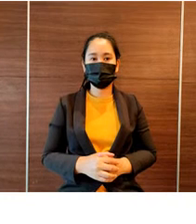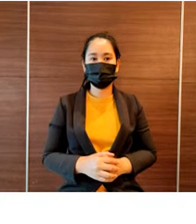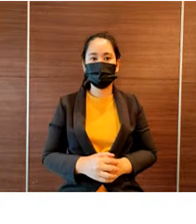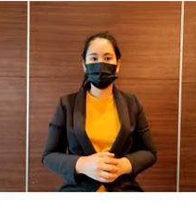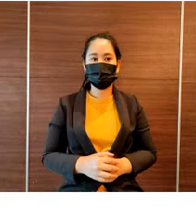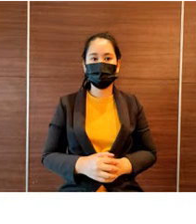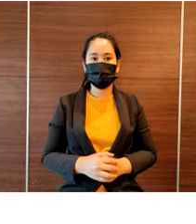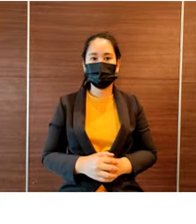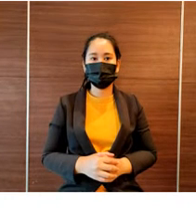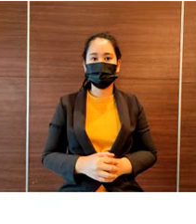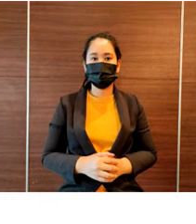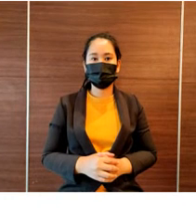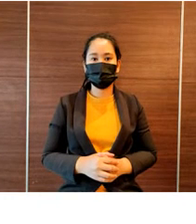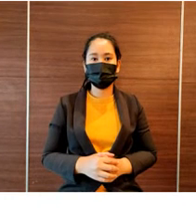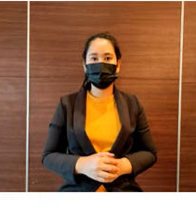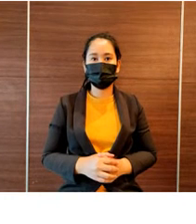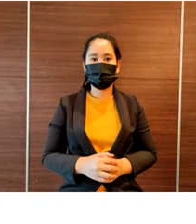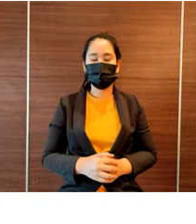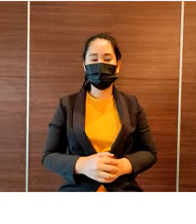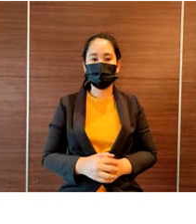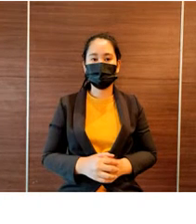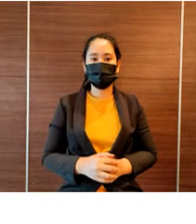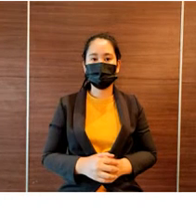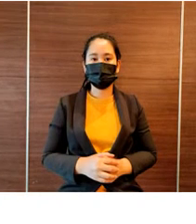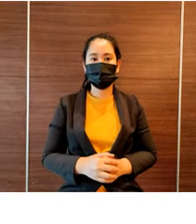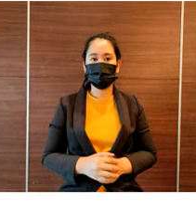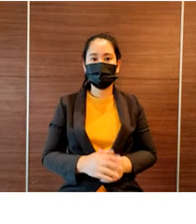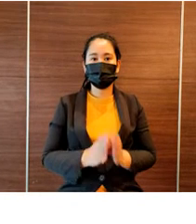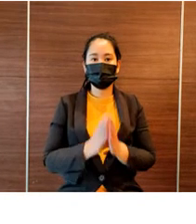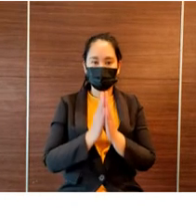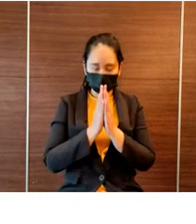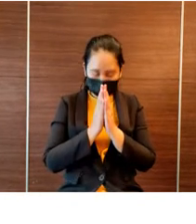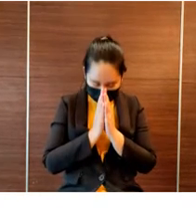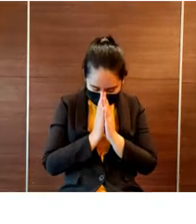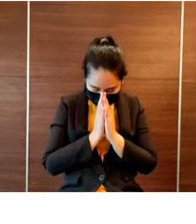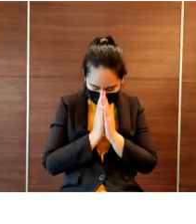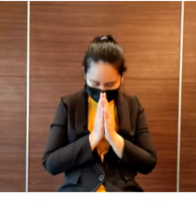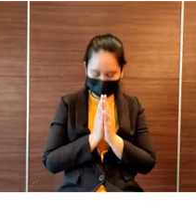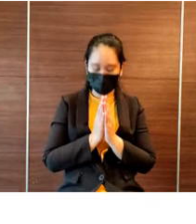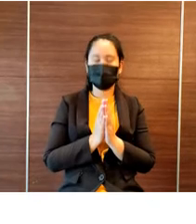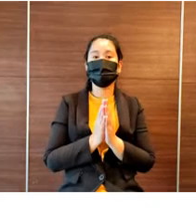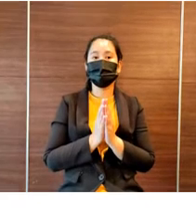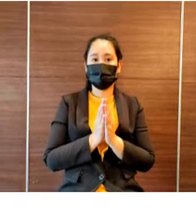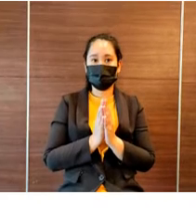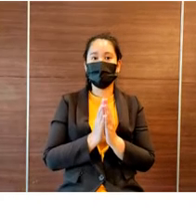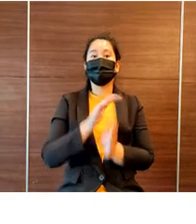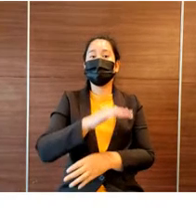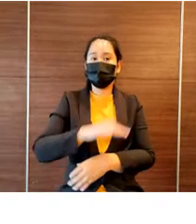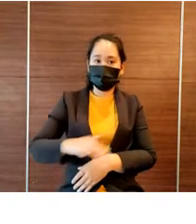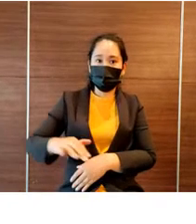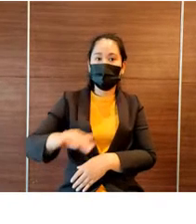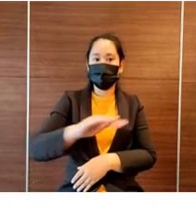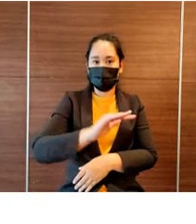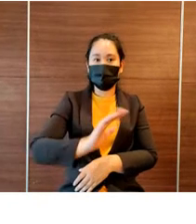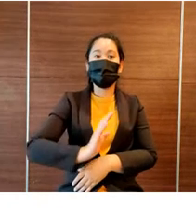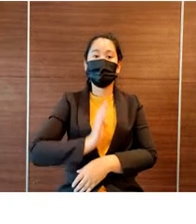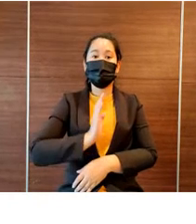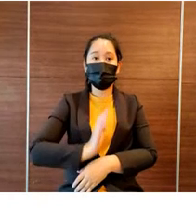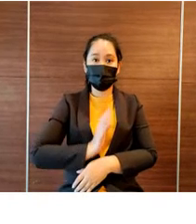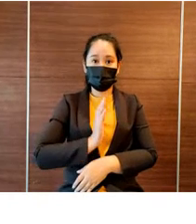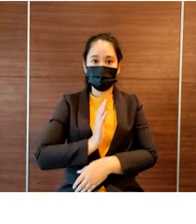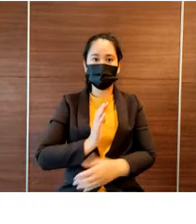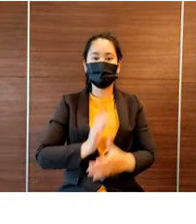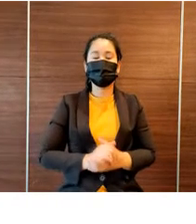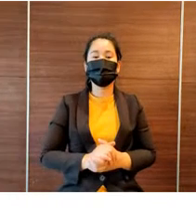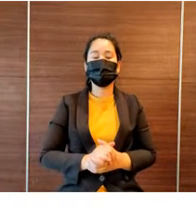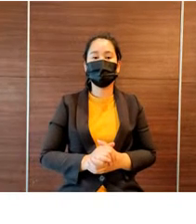ครับขอกราบสวัสดีนะครับท่านผู้ทรงคุณวุฒินะ